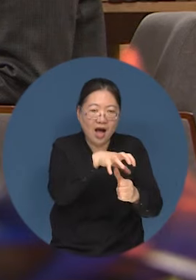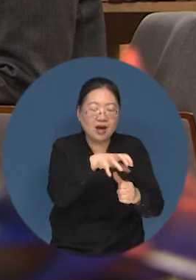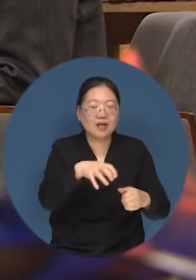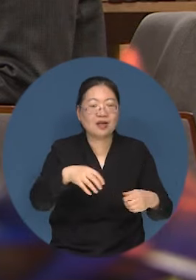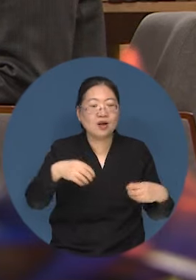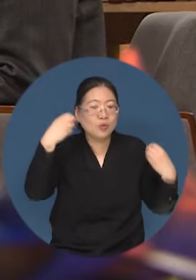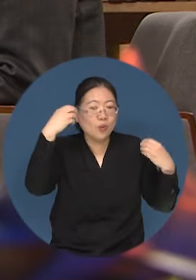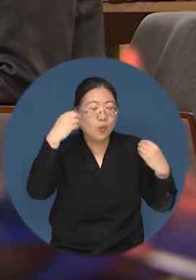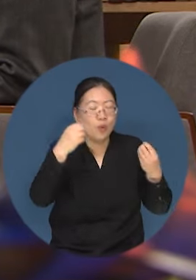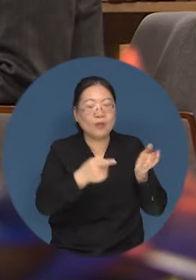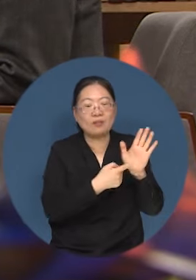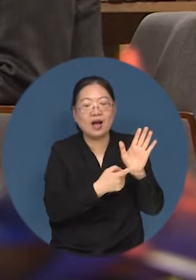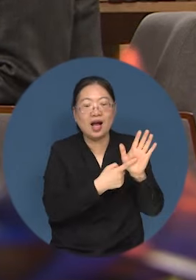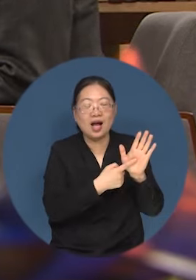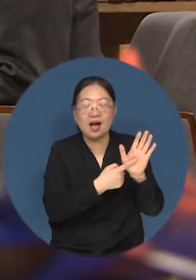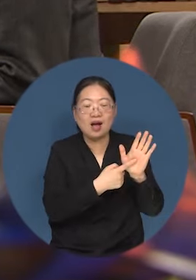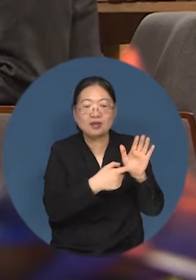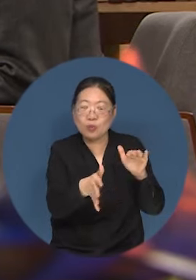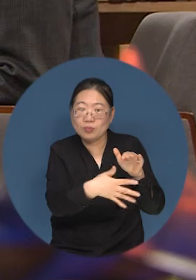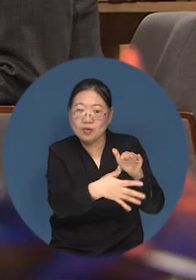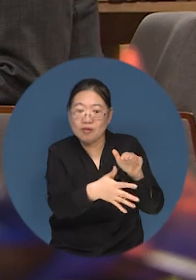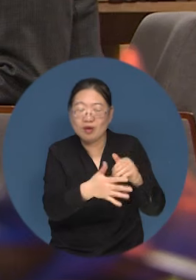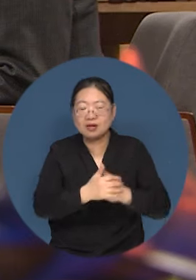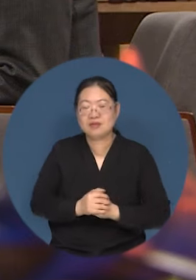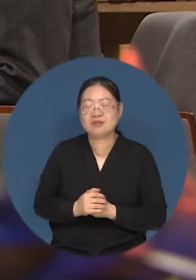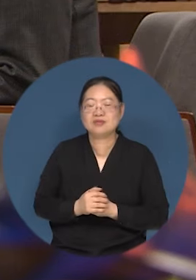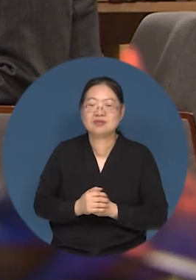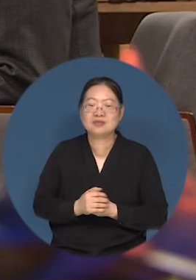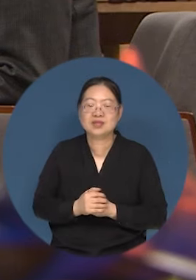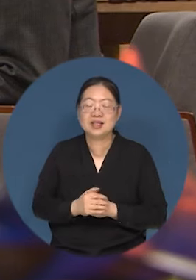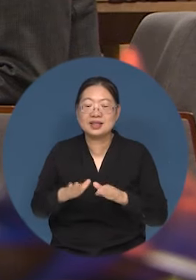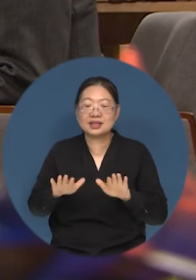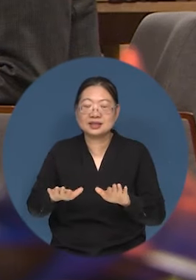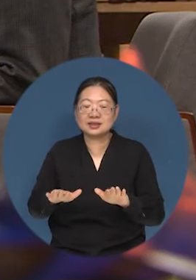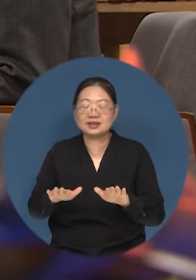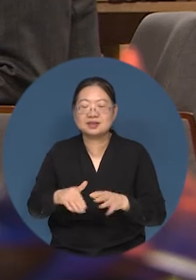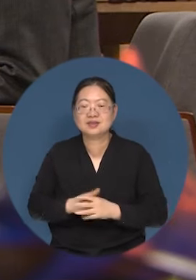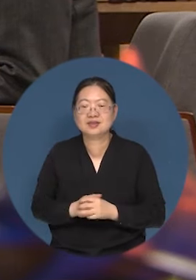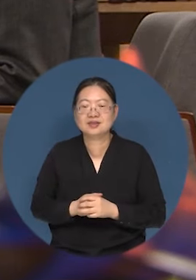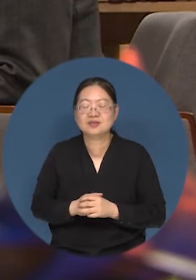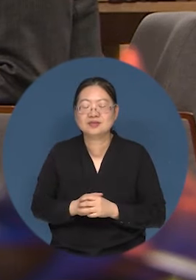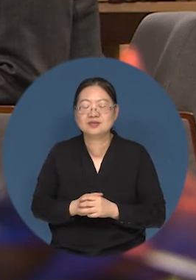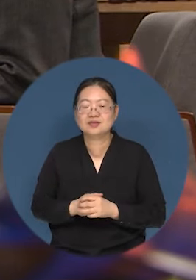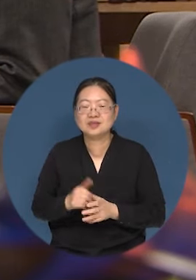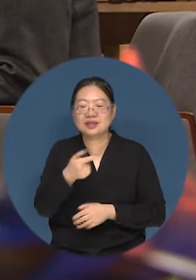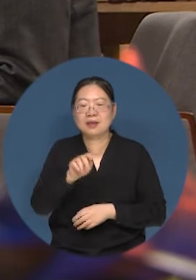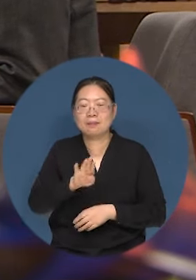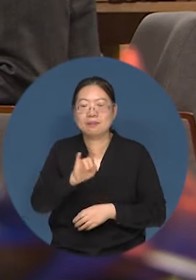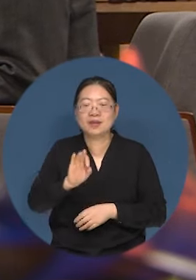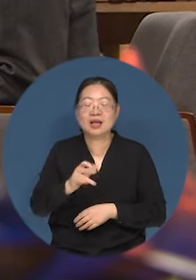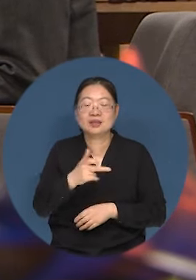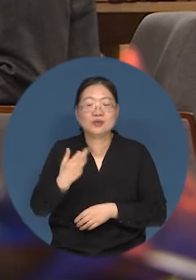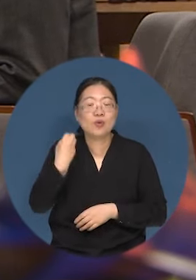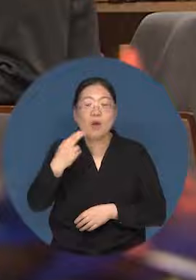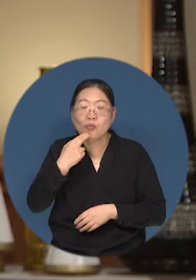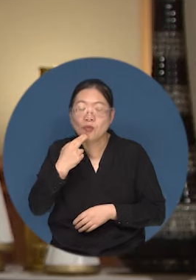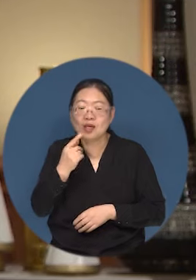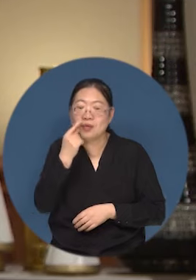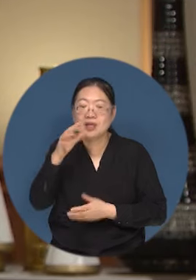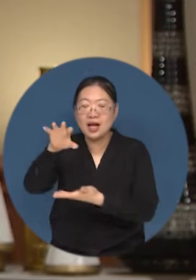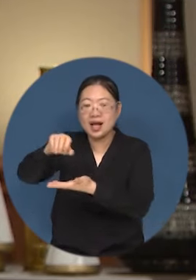돌고래가 없습니까, 국내에? 그 남방 큰 돌고래는 지금 없고. 그 큰 돌고